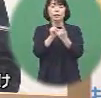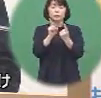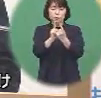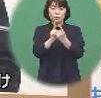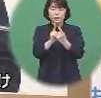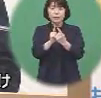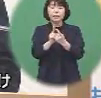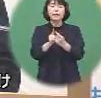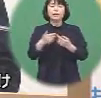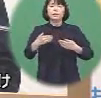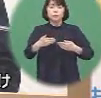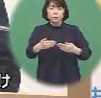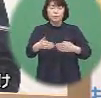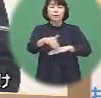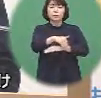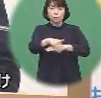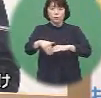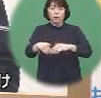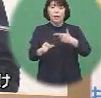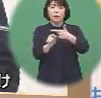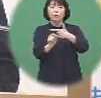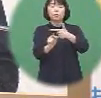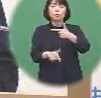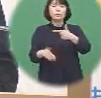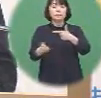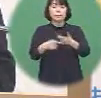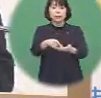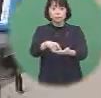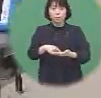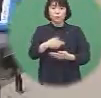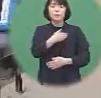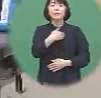来月から申告を受け付けます